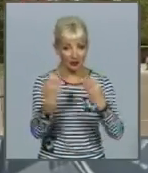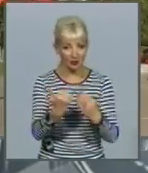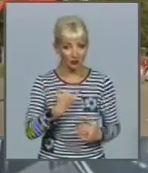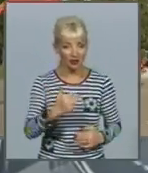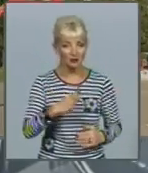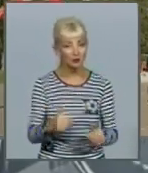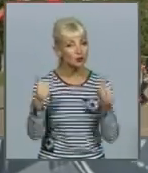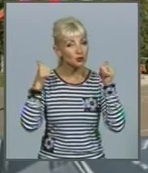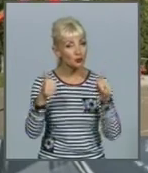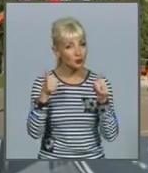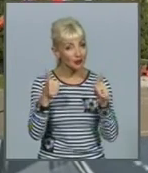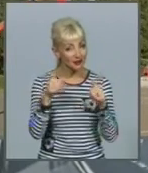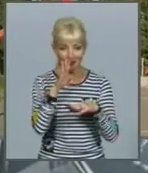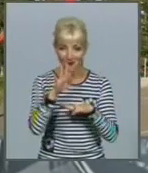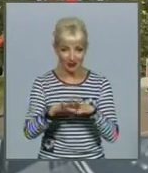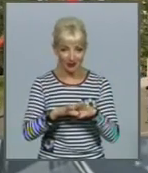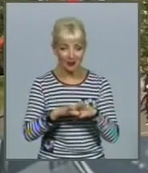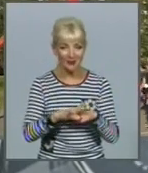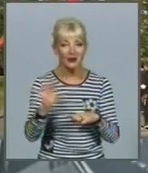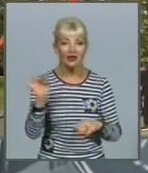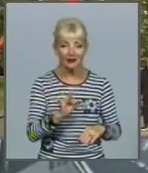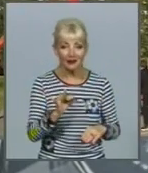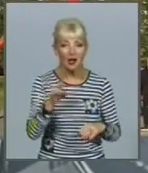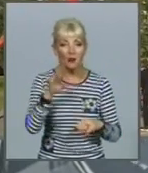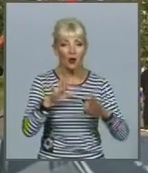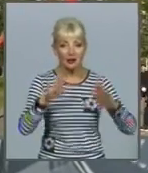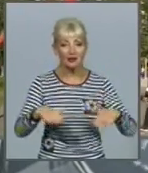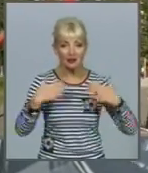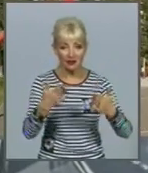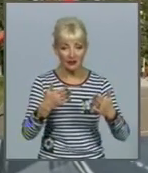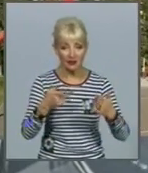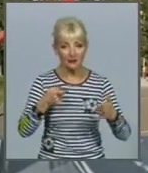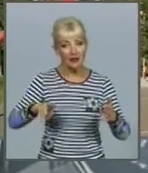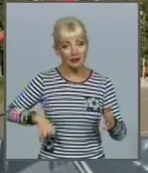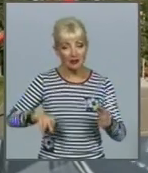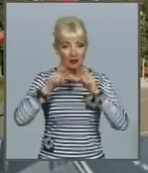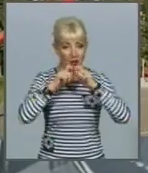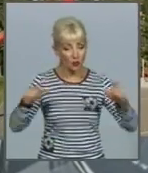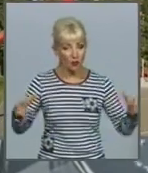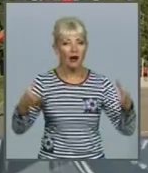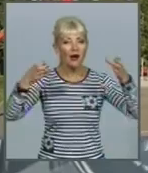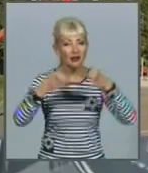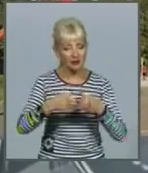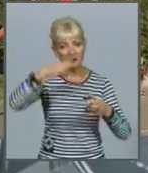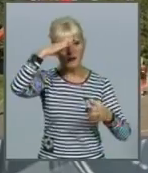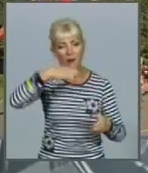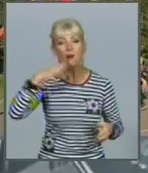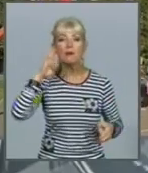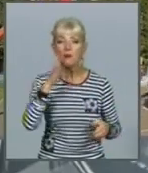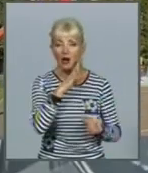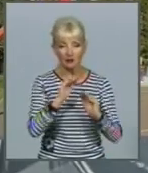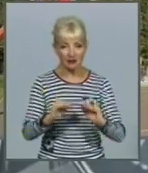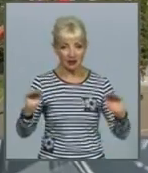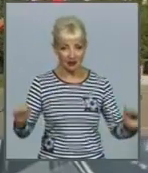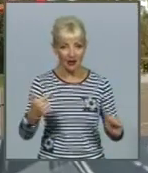извините. Вот. И по инициативе администрации школы, коллектива, родителей, детей, я была на приеме